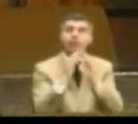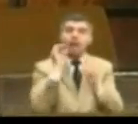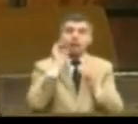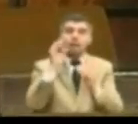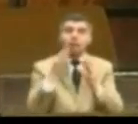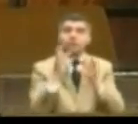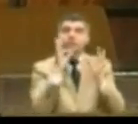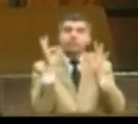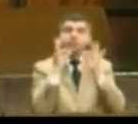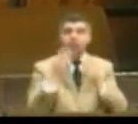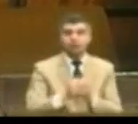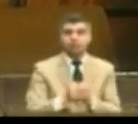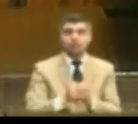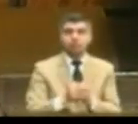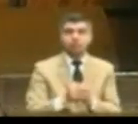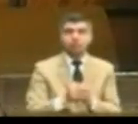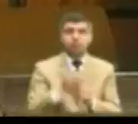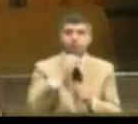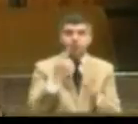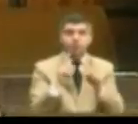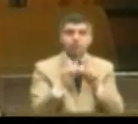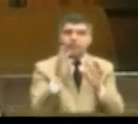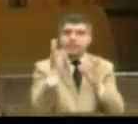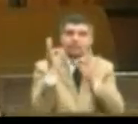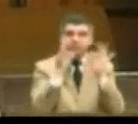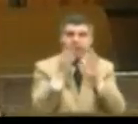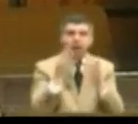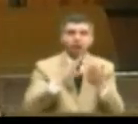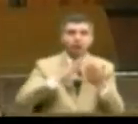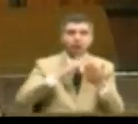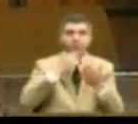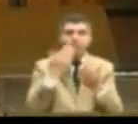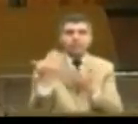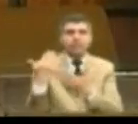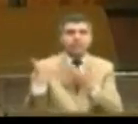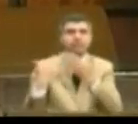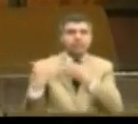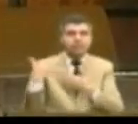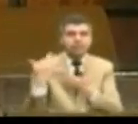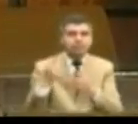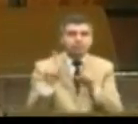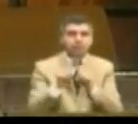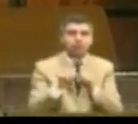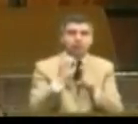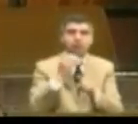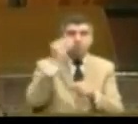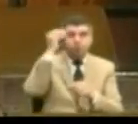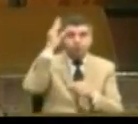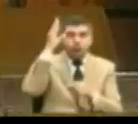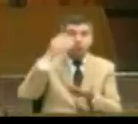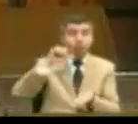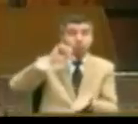نتحدث بجرح وألم عن القاضي عياد، عن سبتة، عن تاريخنا الآليم، عن تاريخنا المحتل، هذا يحيلنا